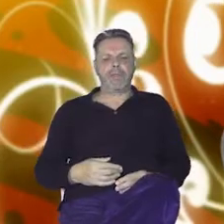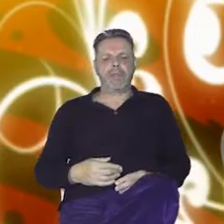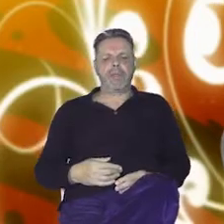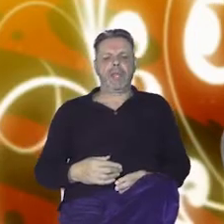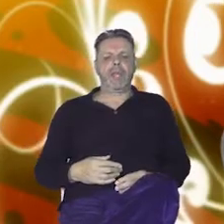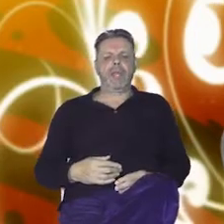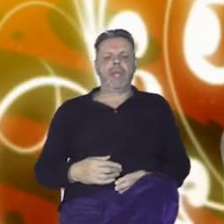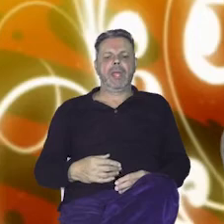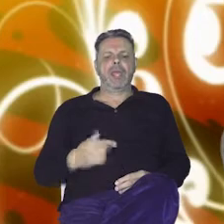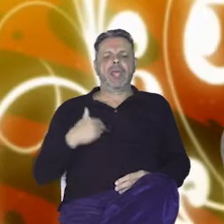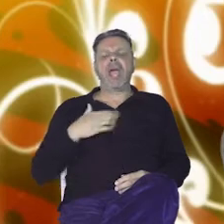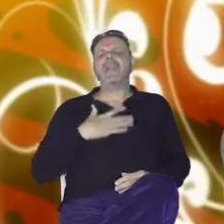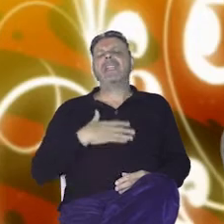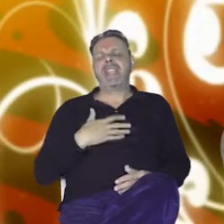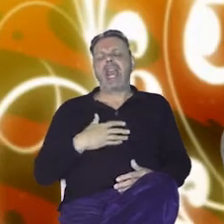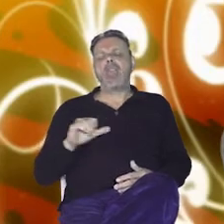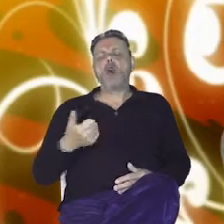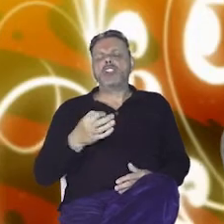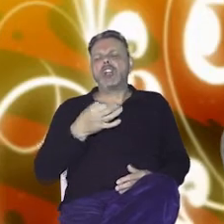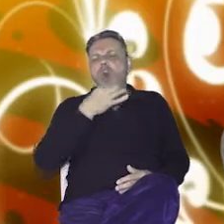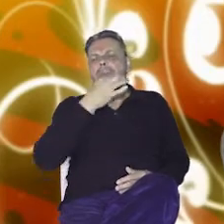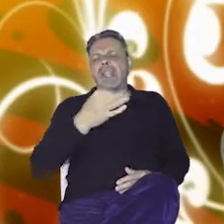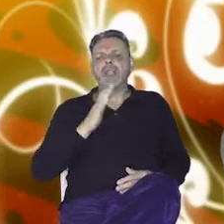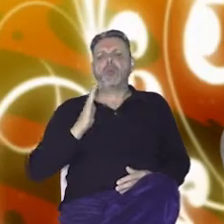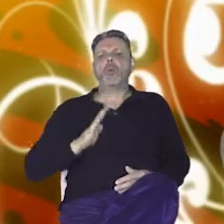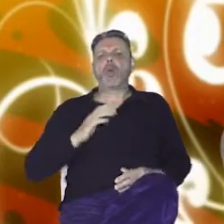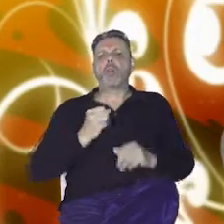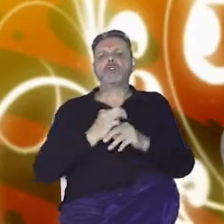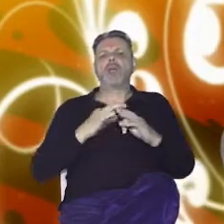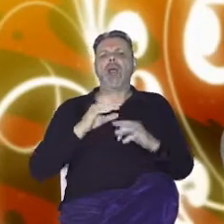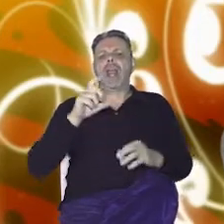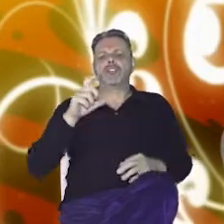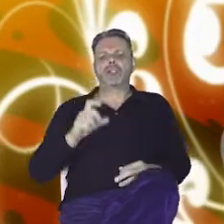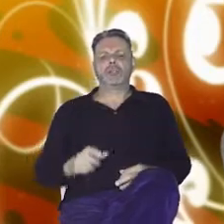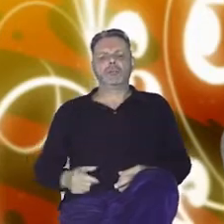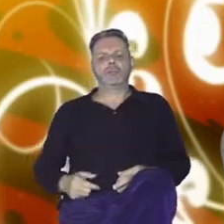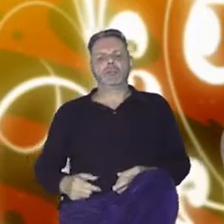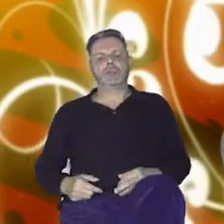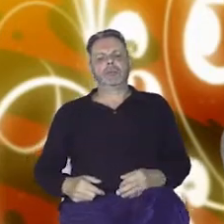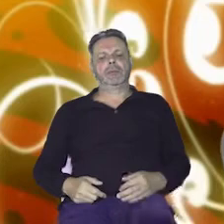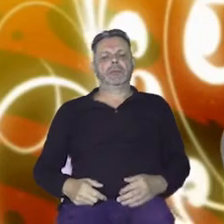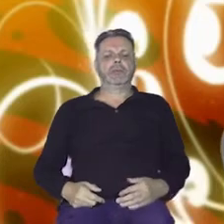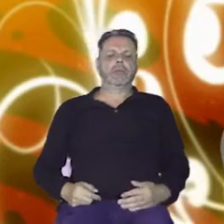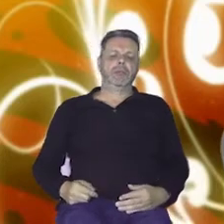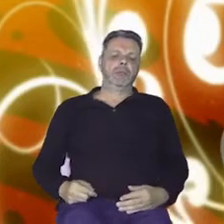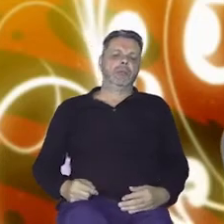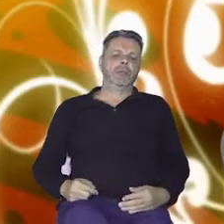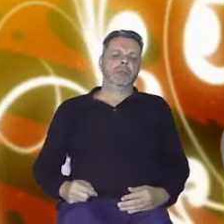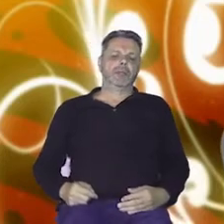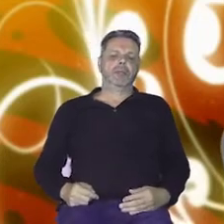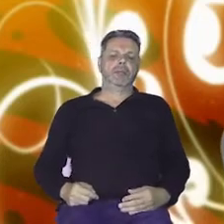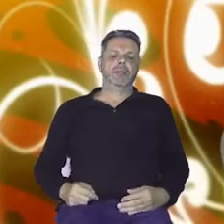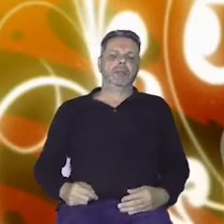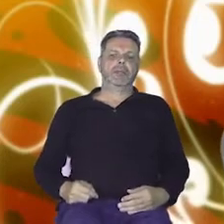htjela da iskoristim gospođu Galić. Evo, malo ćemo joj još dati prostora. Malo ćemo joj još dati prostora, jer mene zanima